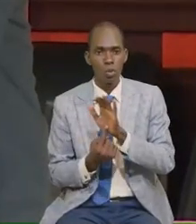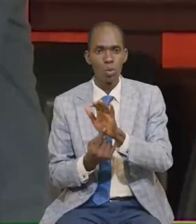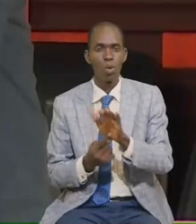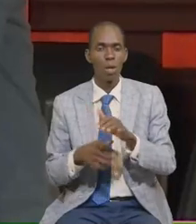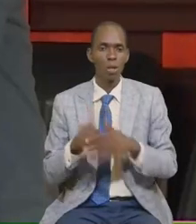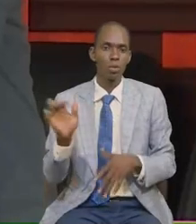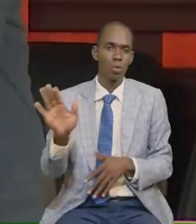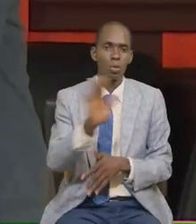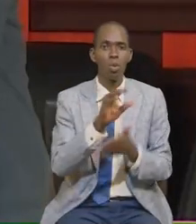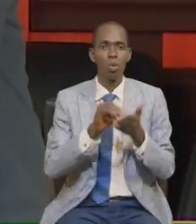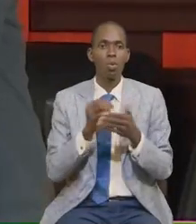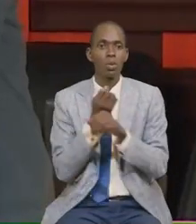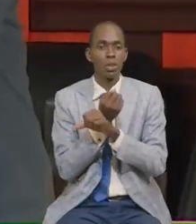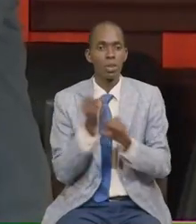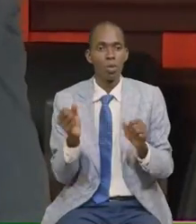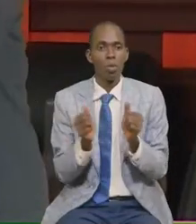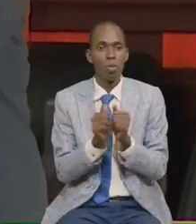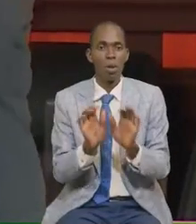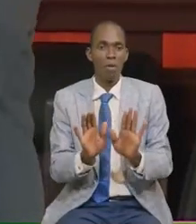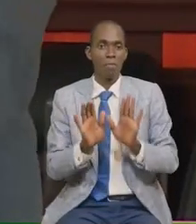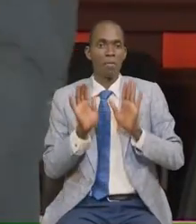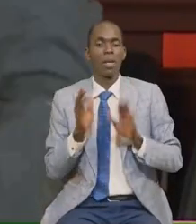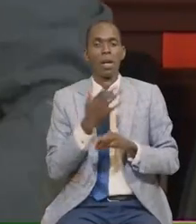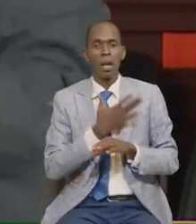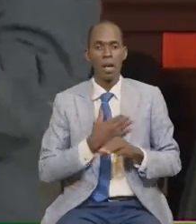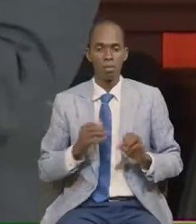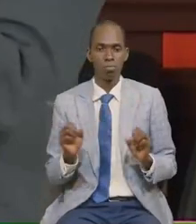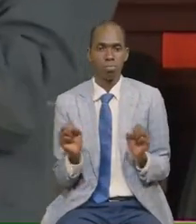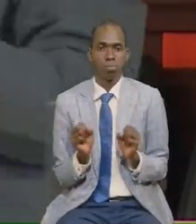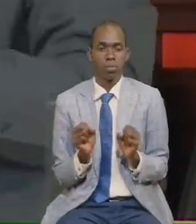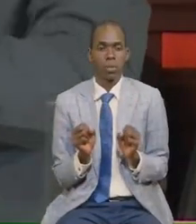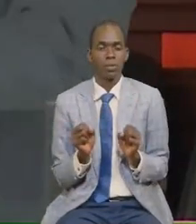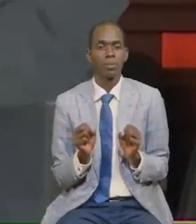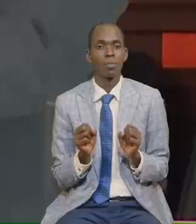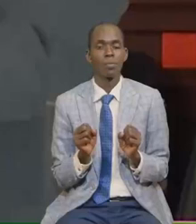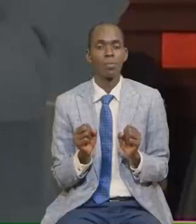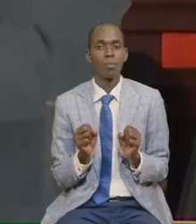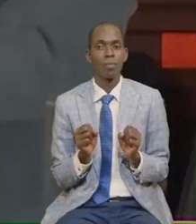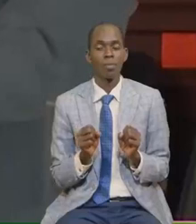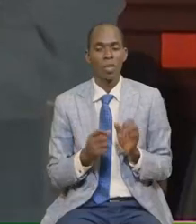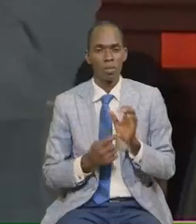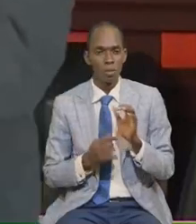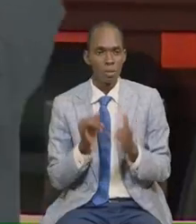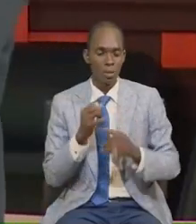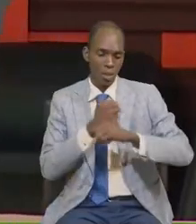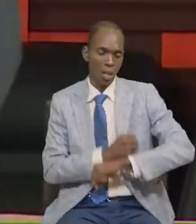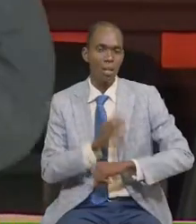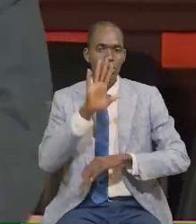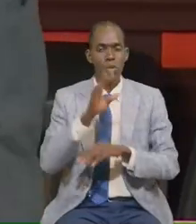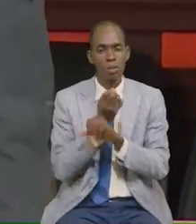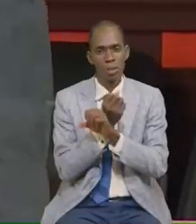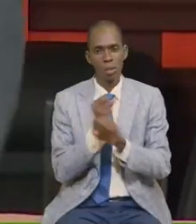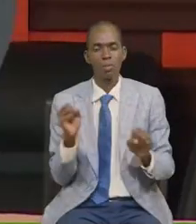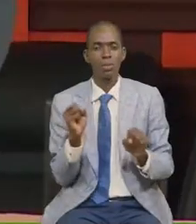travailler à votre salut avec crainte et tremblements gardez votre salut préserver